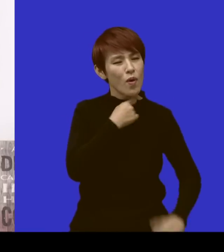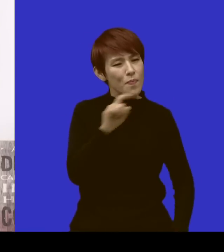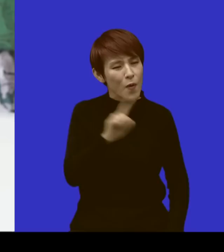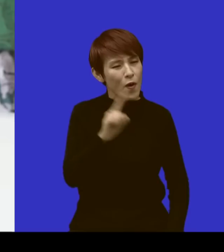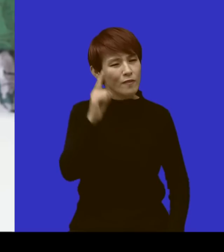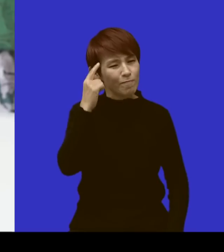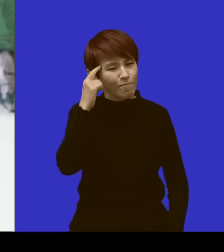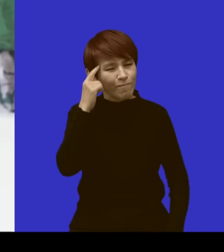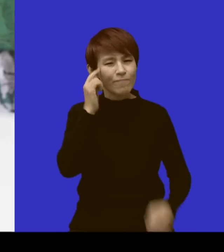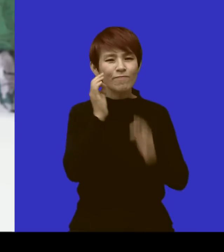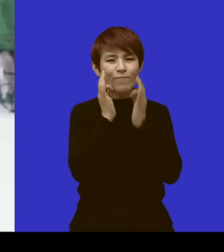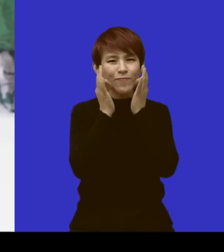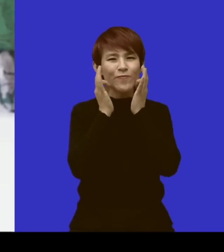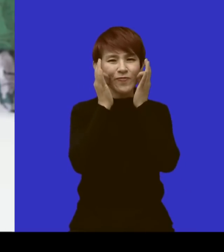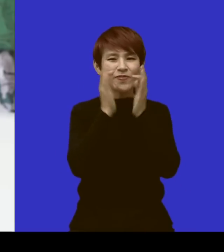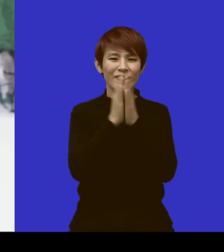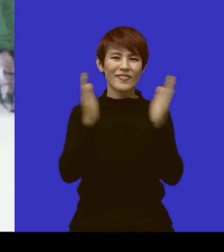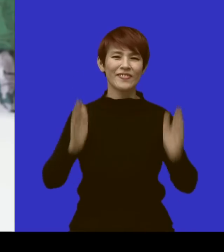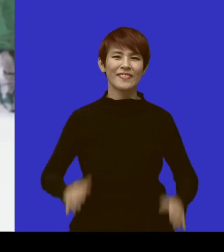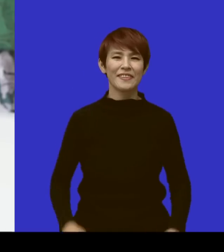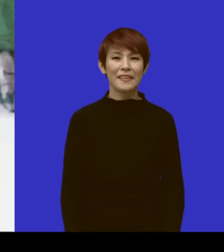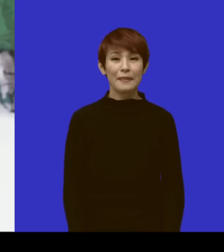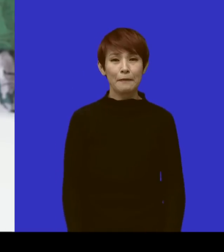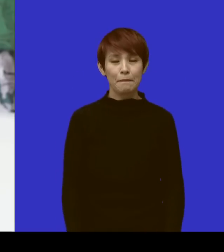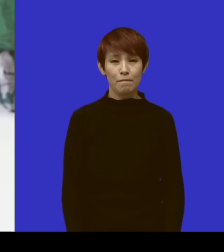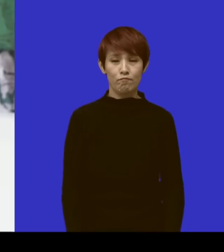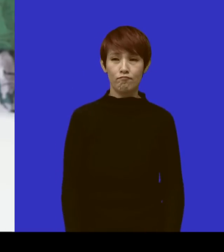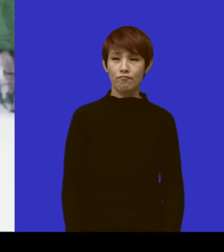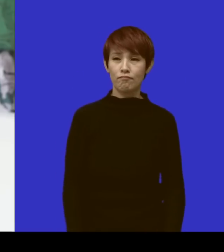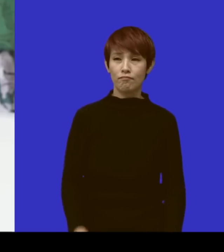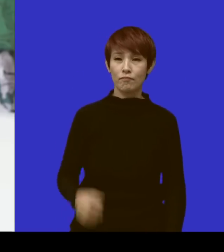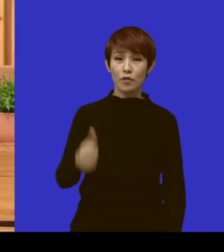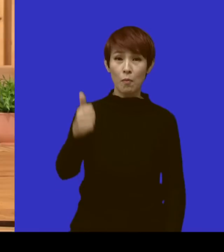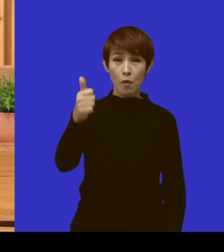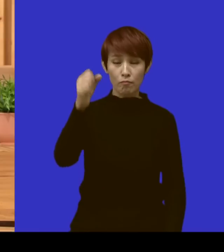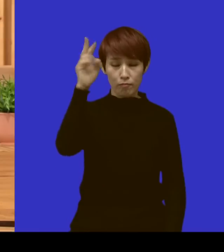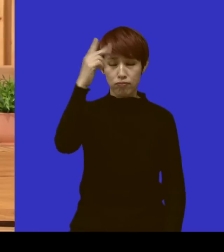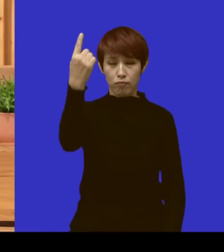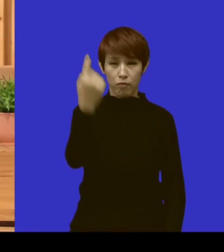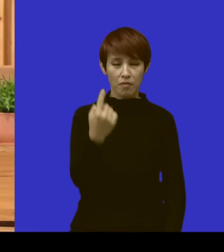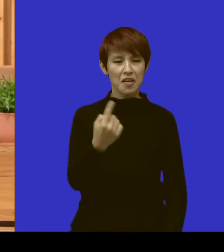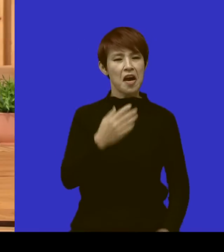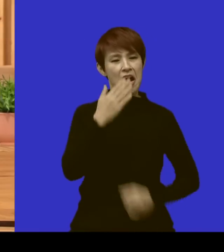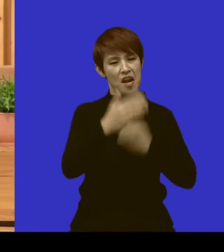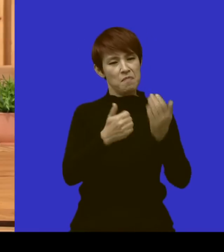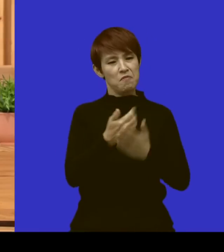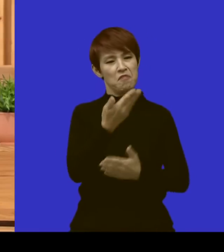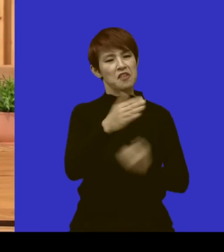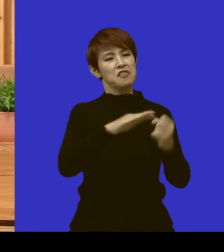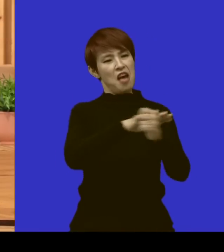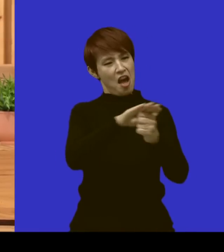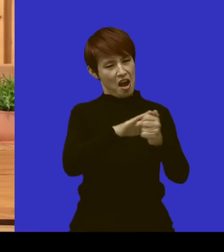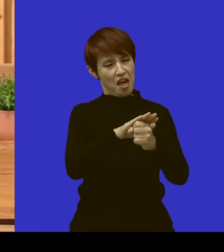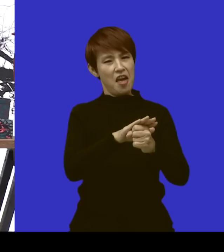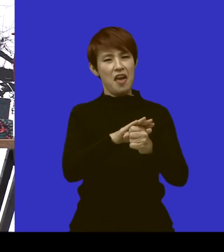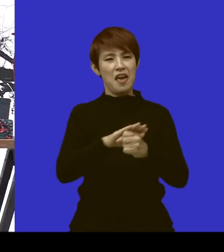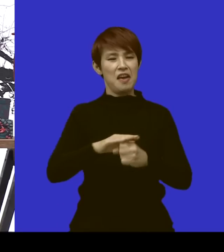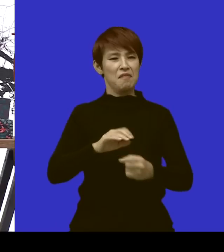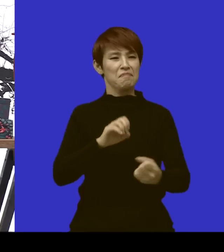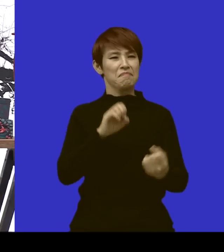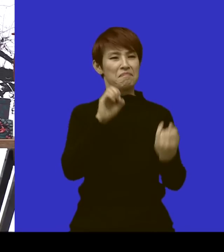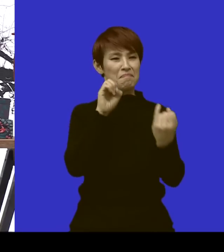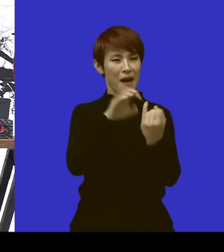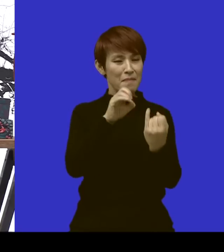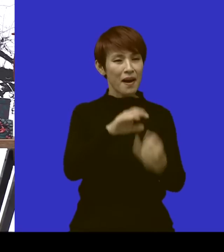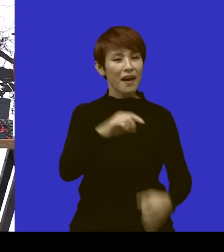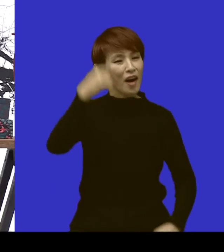노력하기 시작을 했던 것 같아요. 예. 근데 갑자기 남편이 들어와서 하나님께서 널 그냥 무조건 사랑하래. 사랑하래 했을